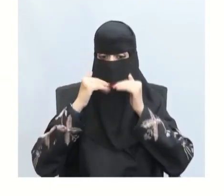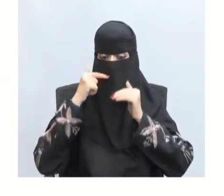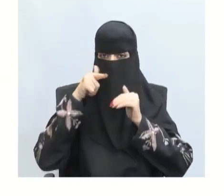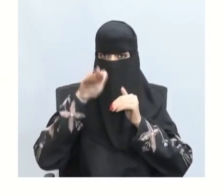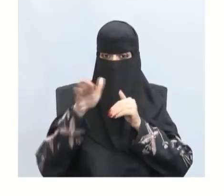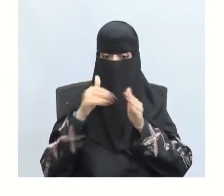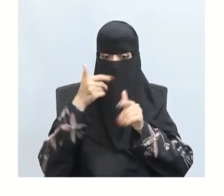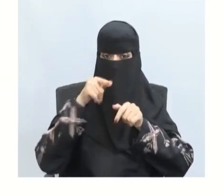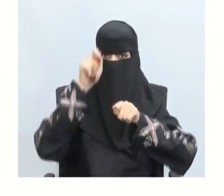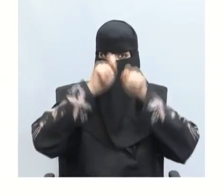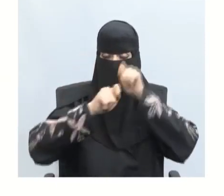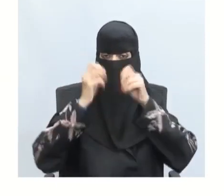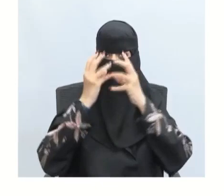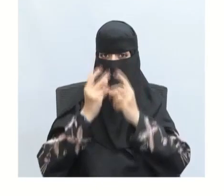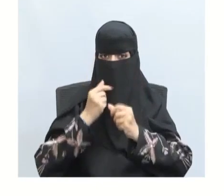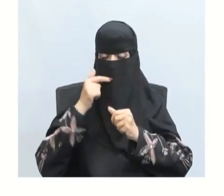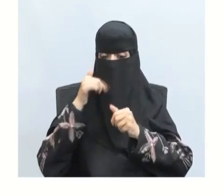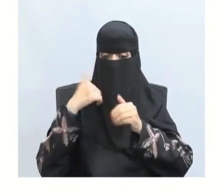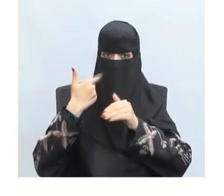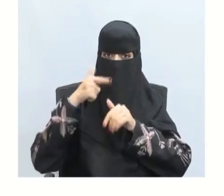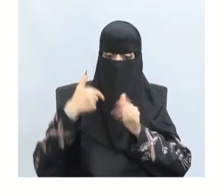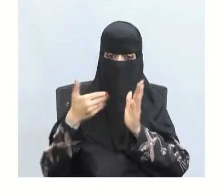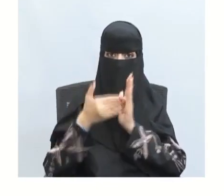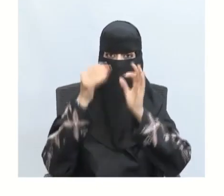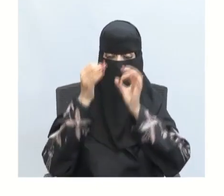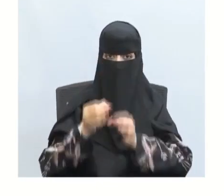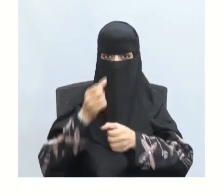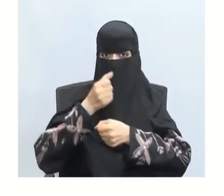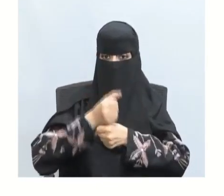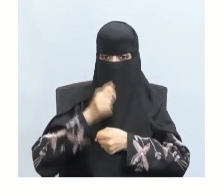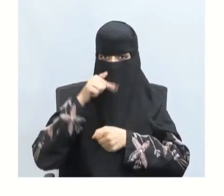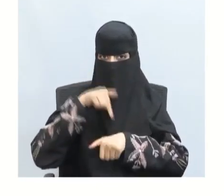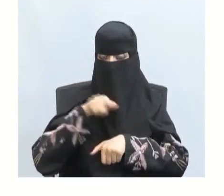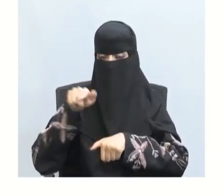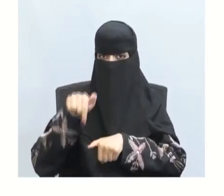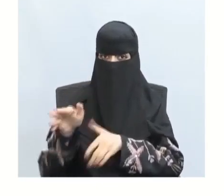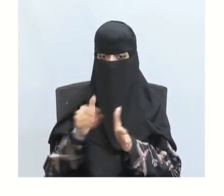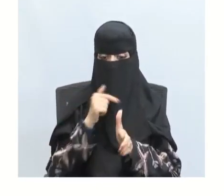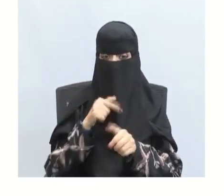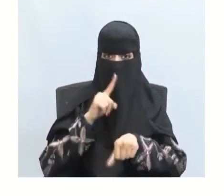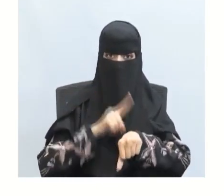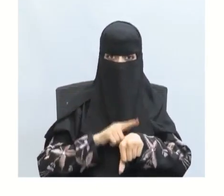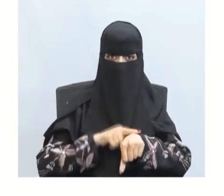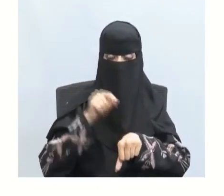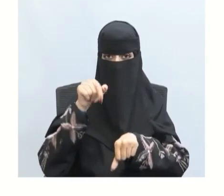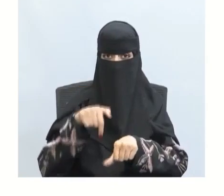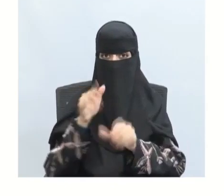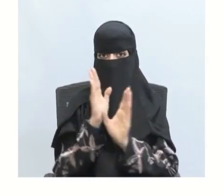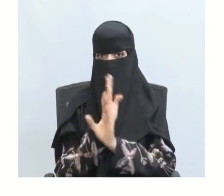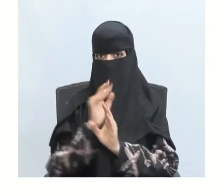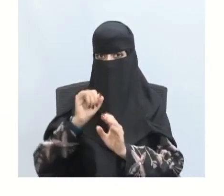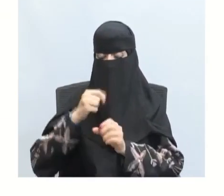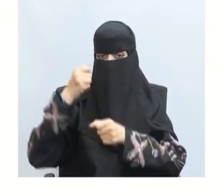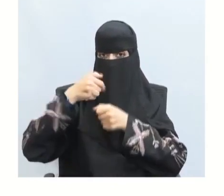امامنا وعمليه حسابات بسيطه الى ان اثبتنا وبره للزمن اللي هو معكوس